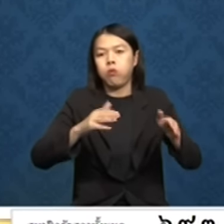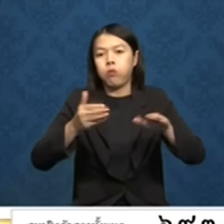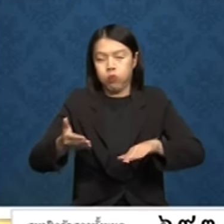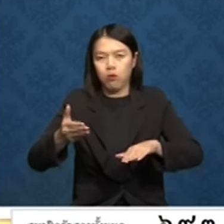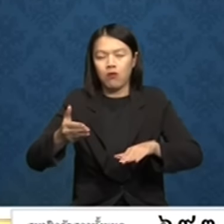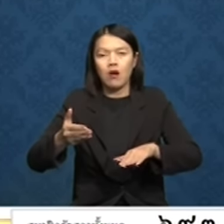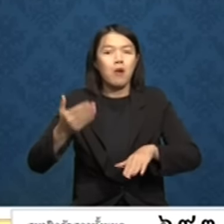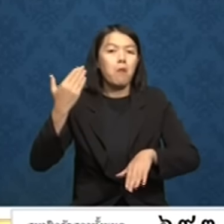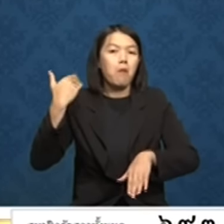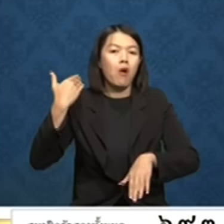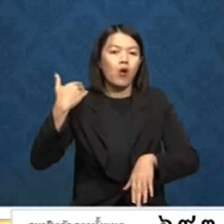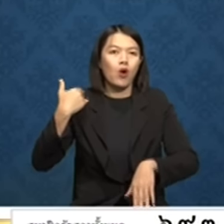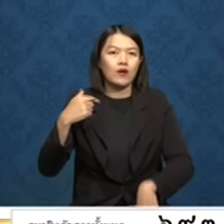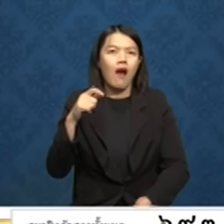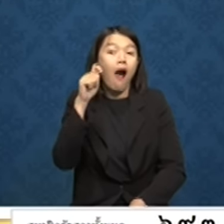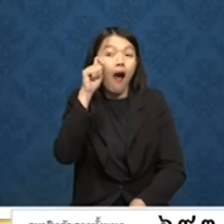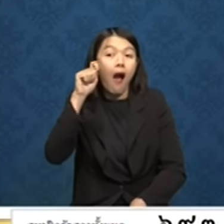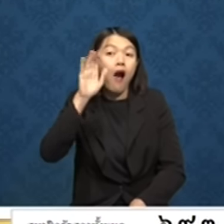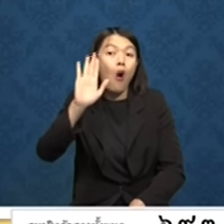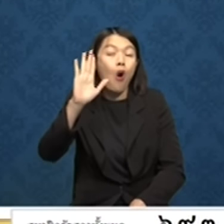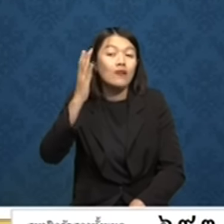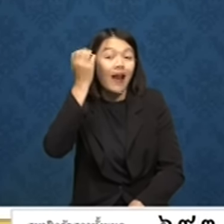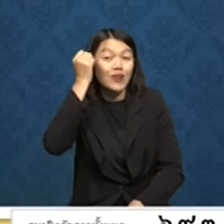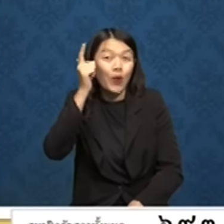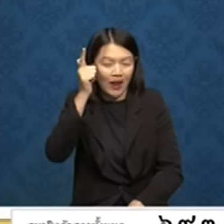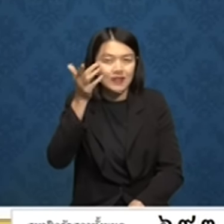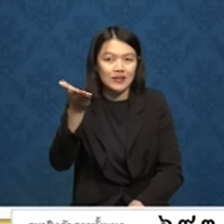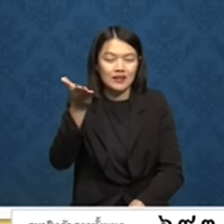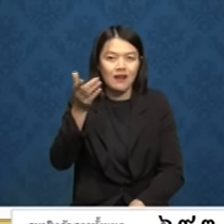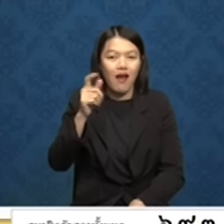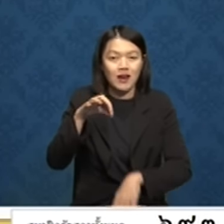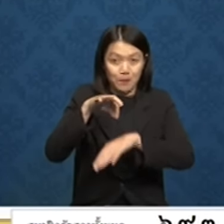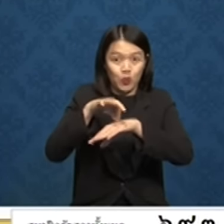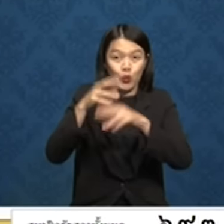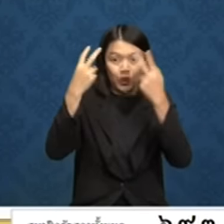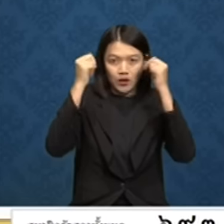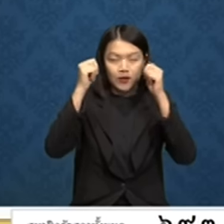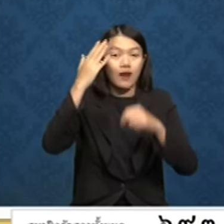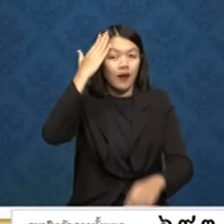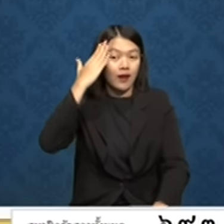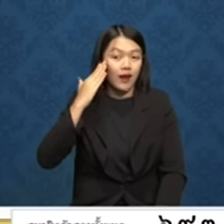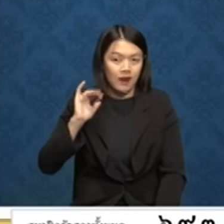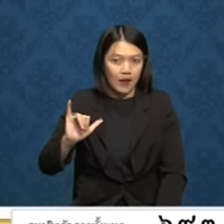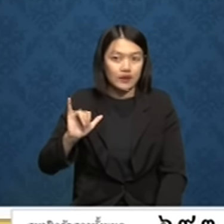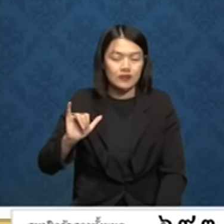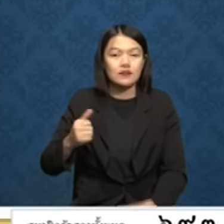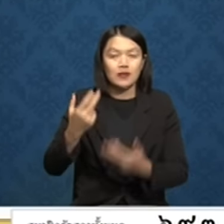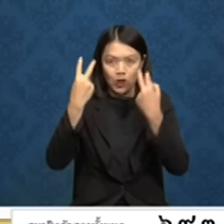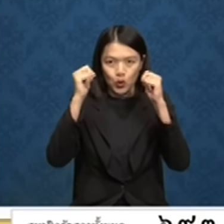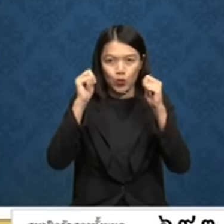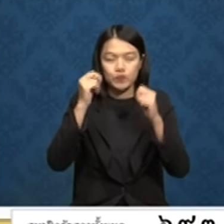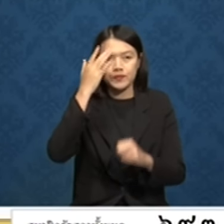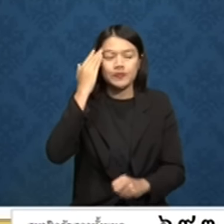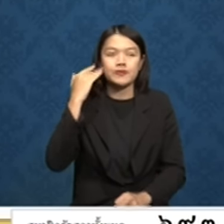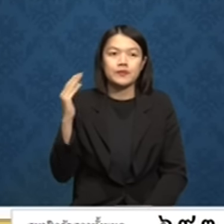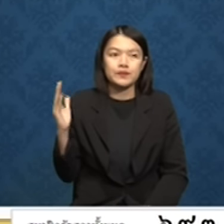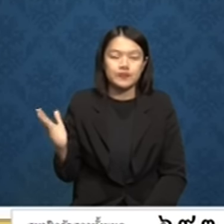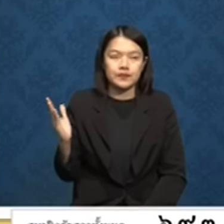ที่ตอนนั้นคุณอาของท่านนายกในปัจจุบันเนี่ยนะครับดำรงตำแหน่งเป็นนายกคือท่านยิ่งลักษณ์ชินวัตรนะครับขอสไลด์ถัดไป